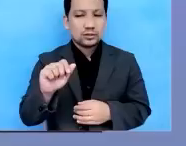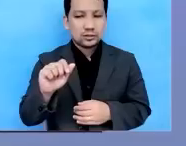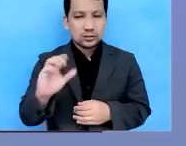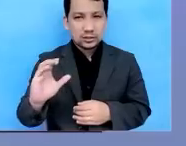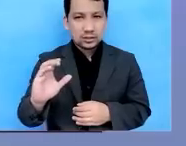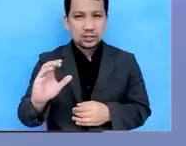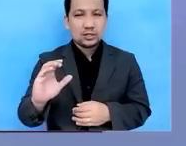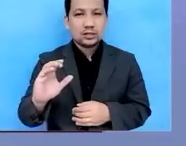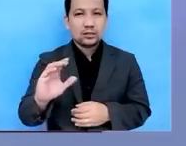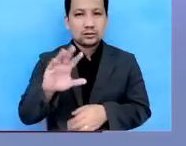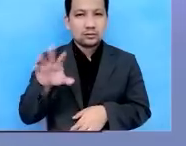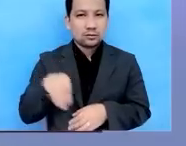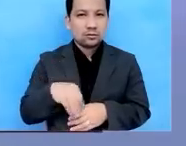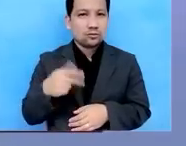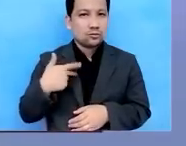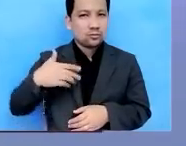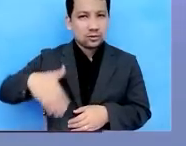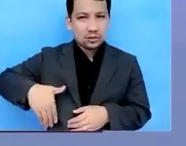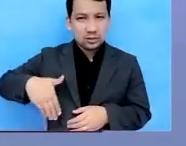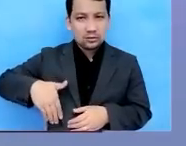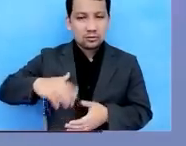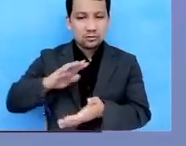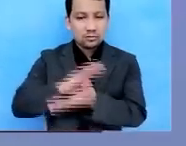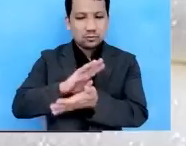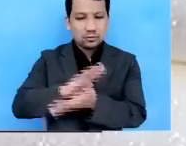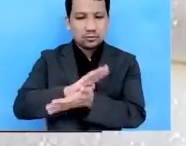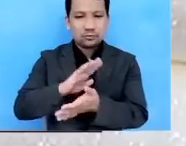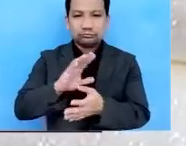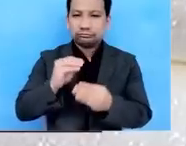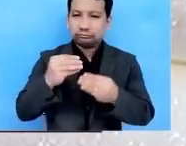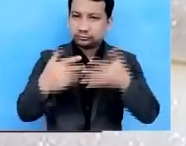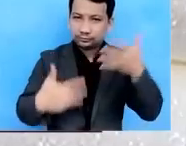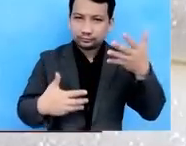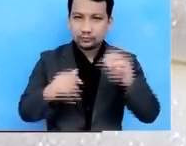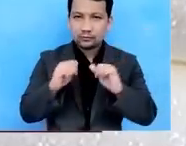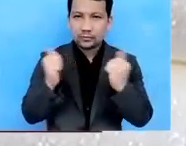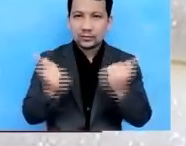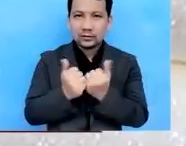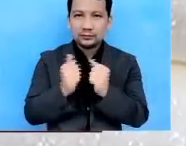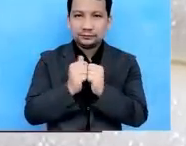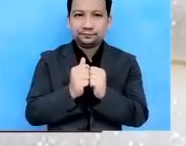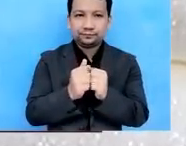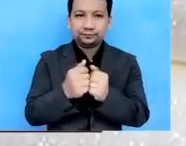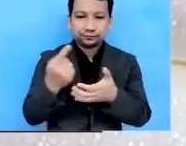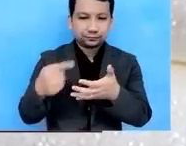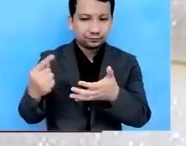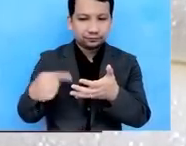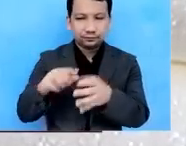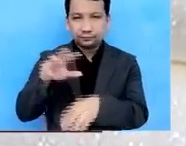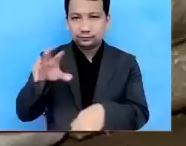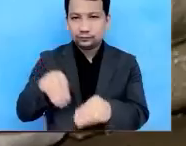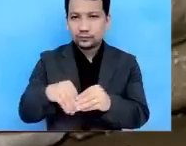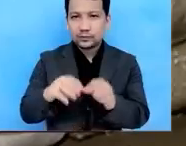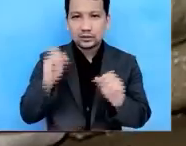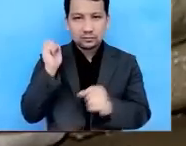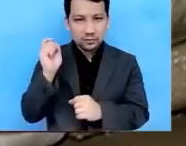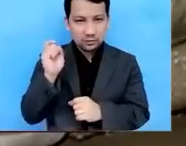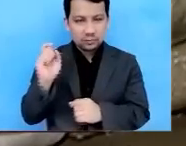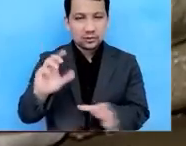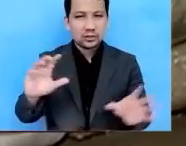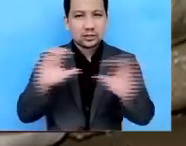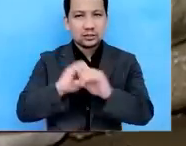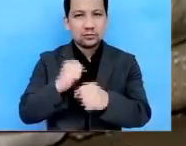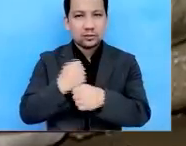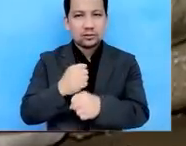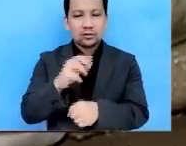We're a bit delayed because of all the paperwork. There's so many agencies involved. We also ratified the draft for a